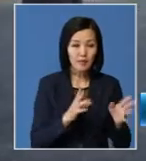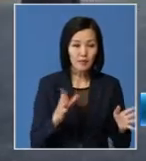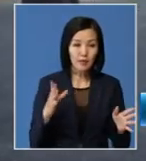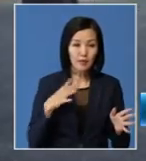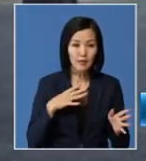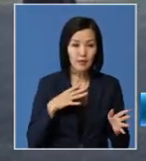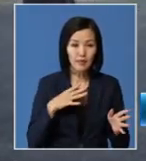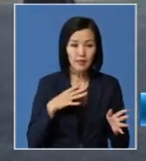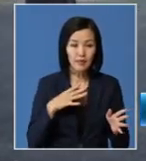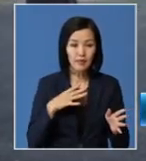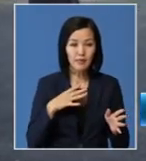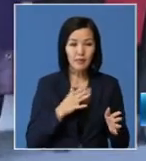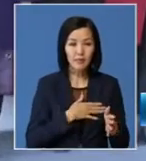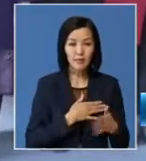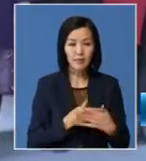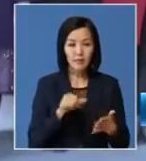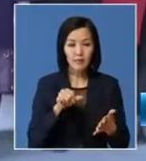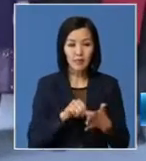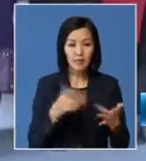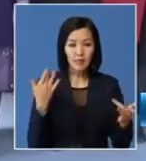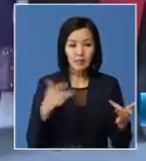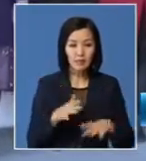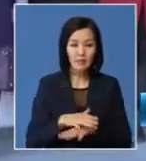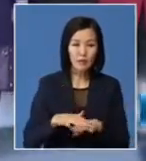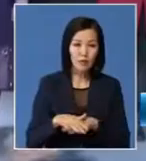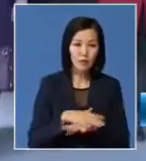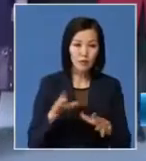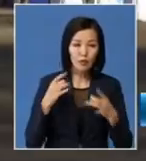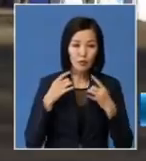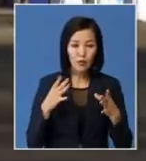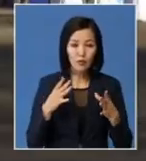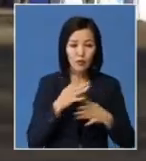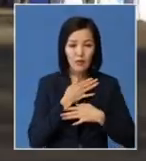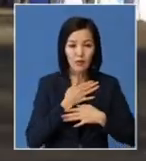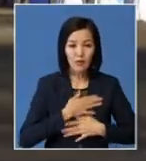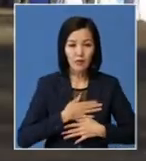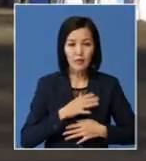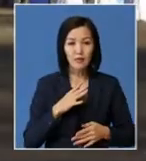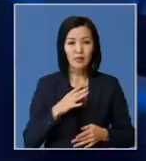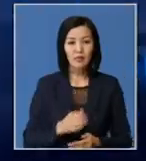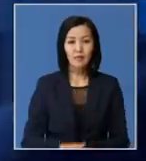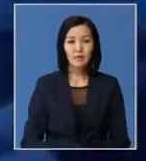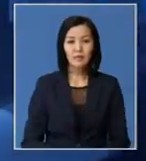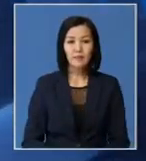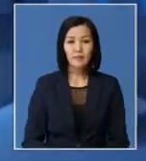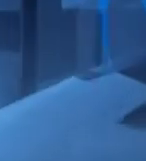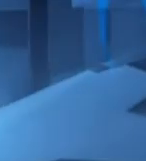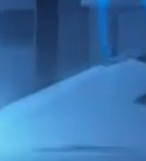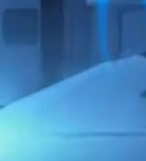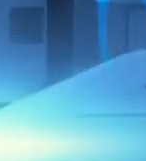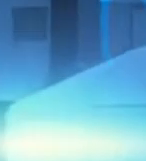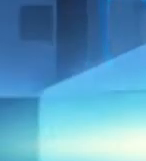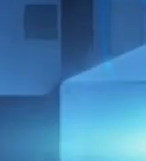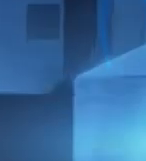думанда бар өнерлерін аяп қалмады. Сөйтіп Жамбыл жұрты той қызығына тойынып тарасты. Құрманжан Қасымжанұлы,